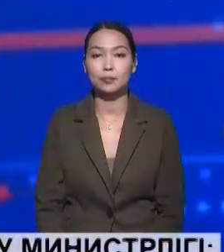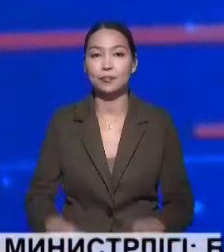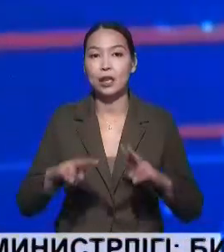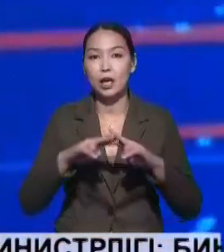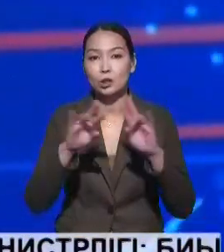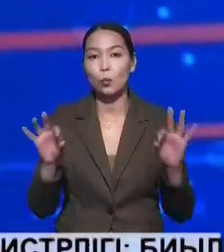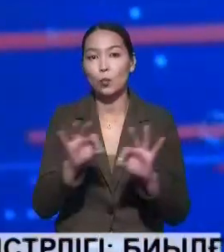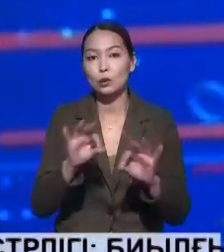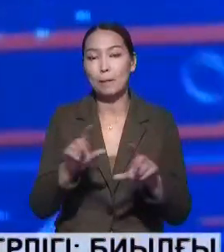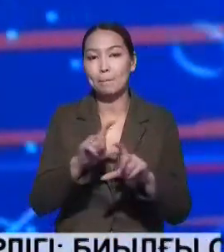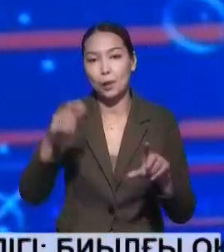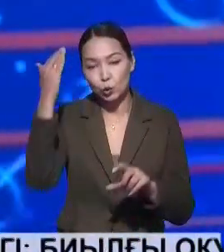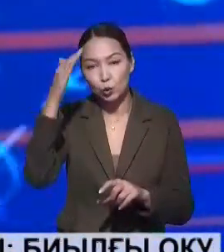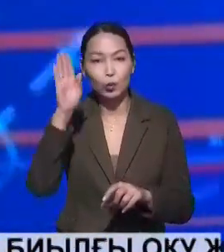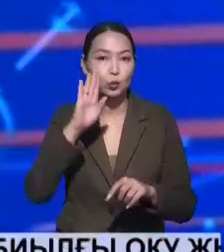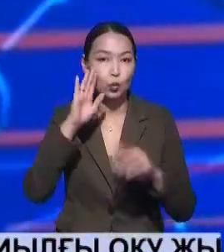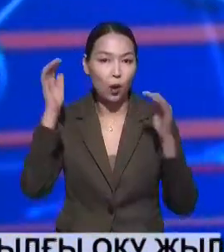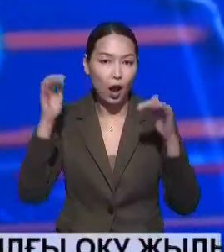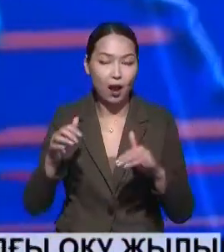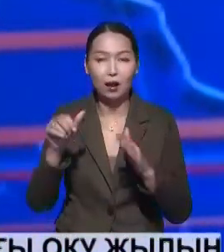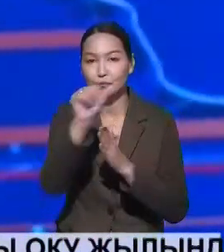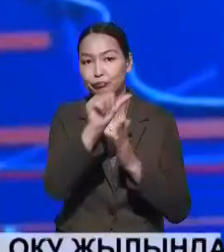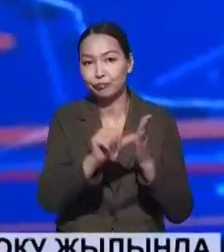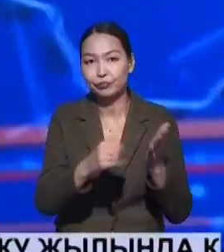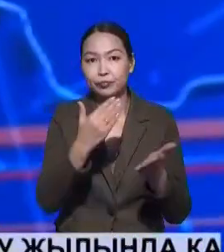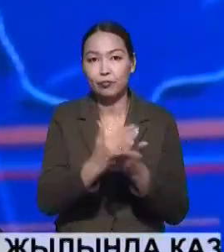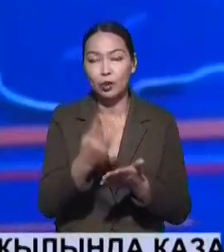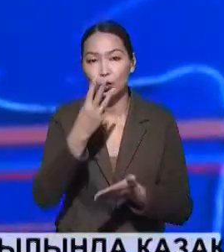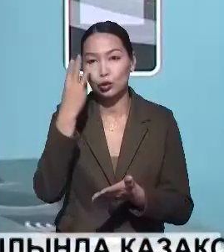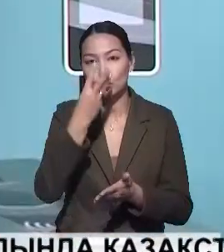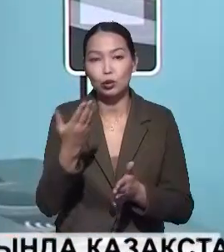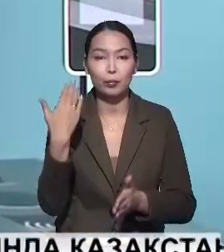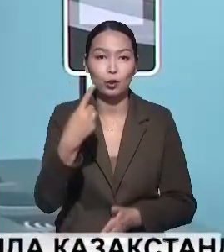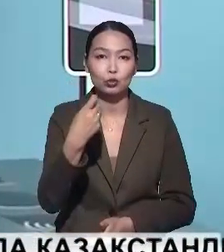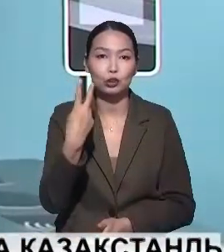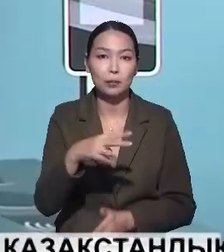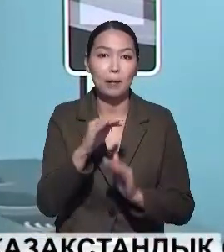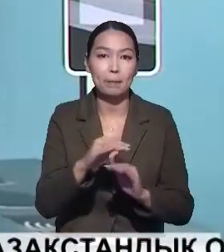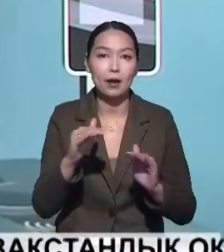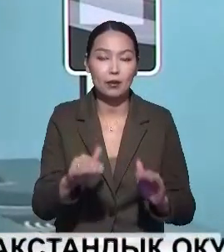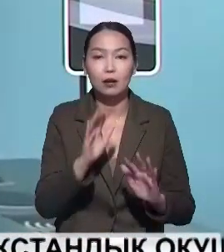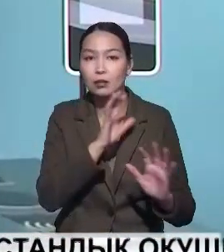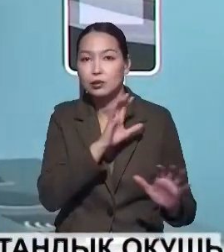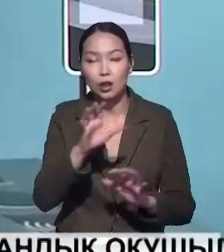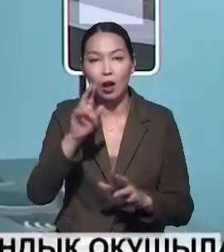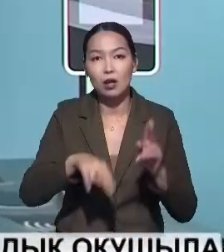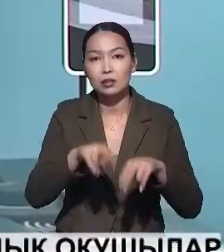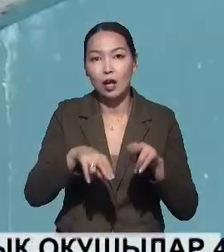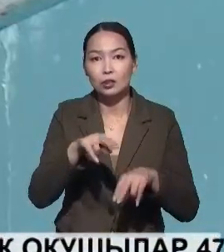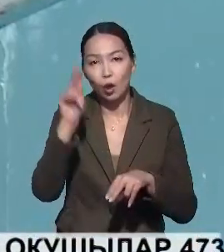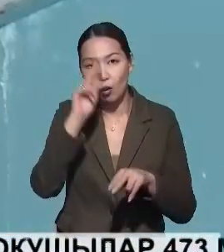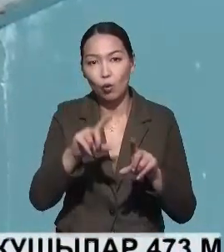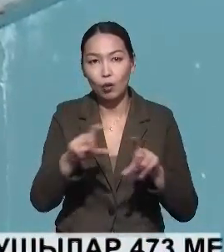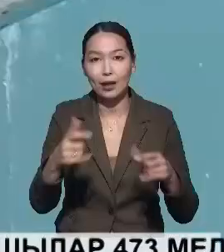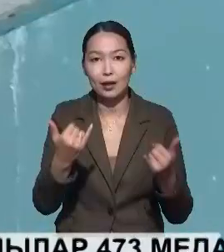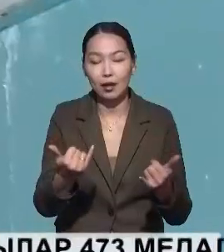Астанада музыкалық мектептің төбесінен су ағып, қабырғасы сыз тартып тұр. 3 жыл бұрын ғана 120 балаға лайықталып салынған оқу ордасы